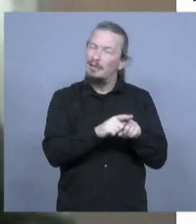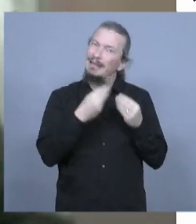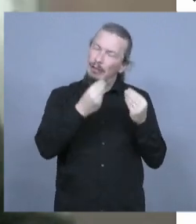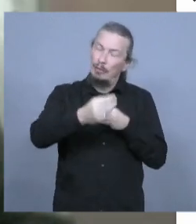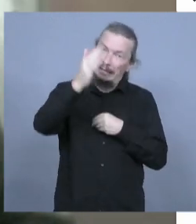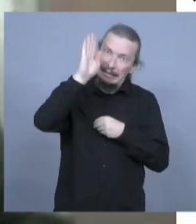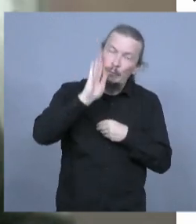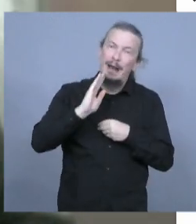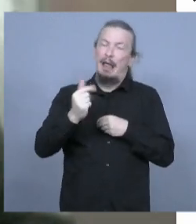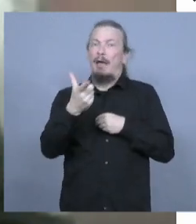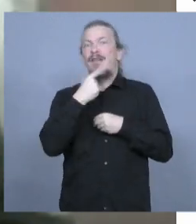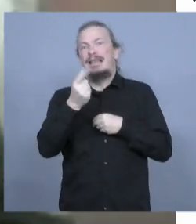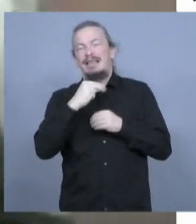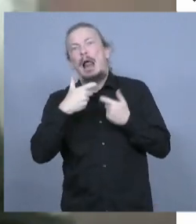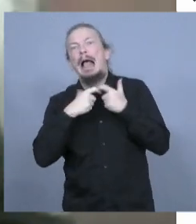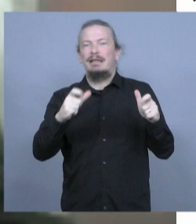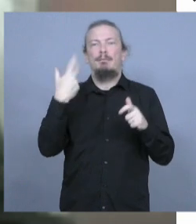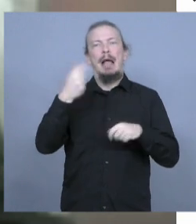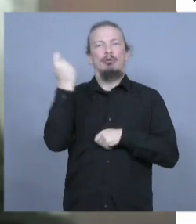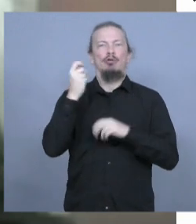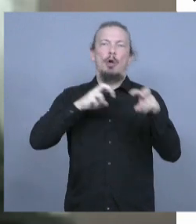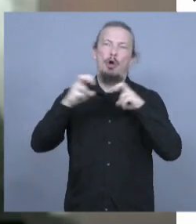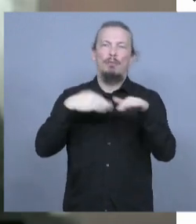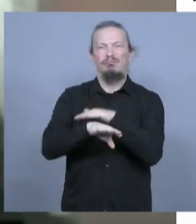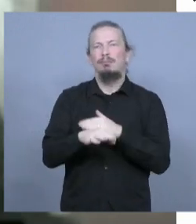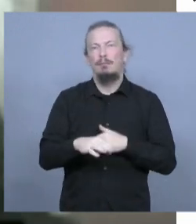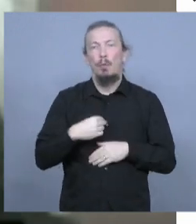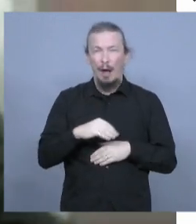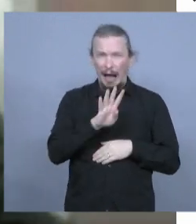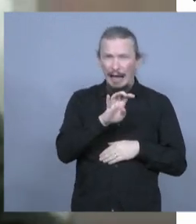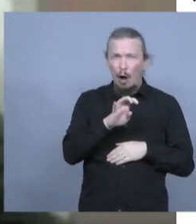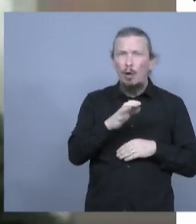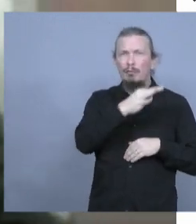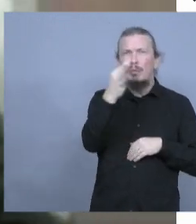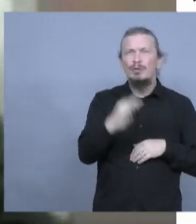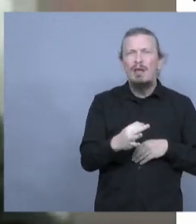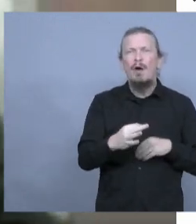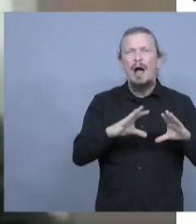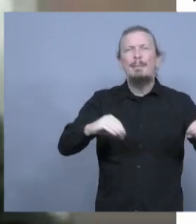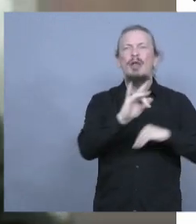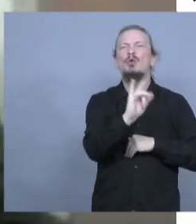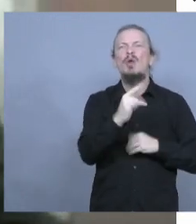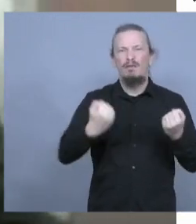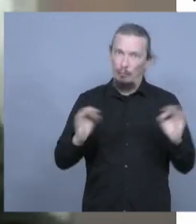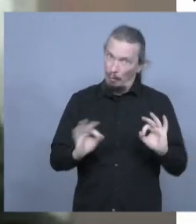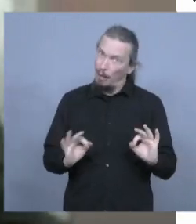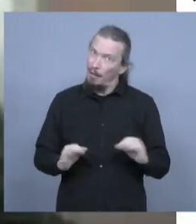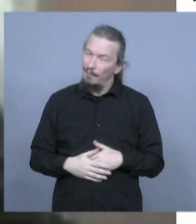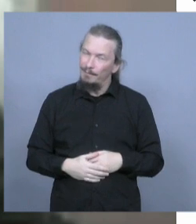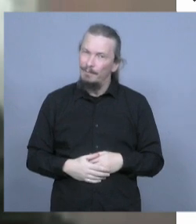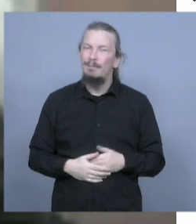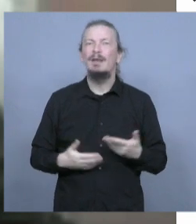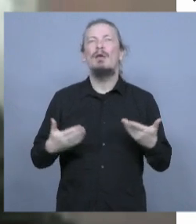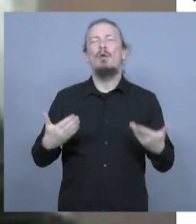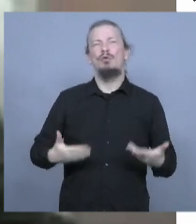facilement et rapidement accessibles en transport en commun. Je rappelle que 40% des ménages lillois ne disposent pas de voiture. Aujourd'hui, les habitantes et